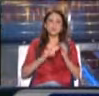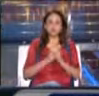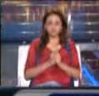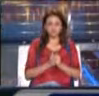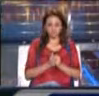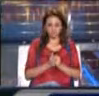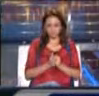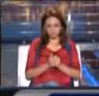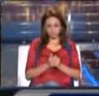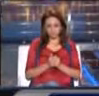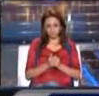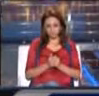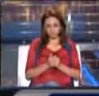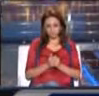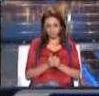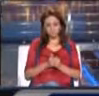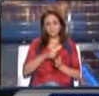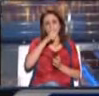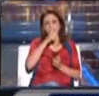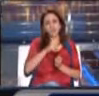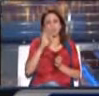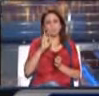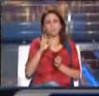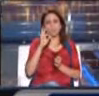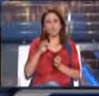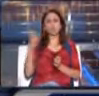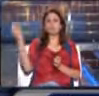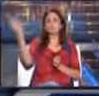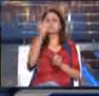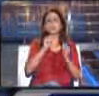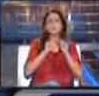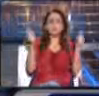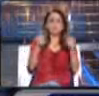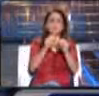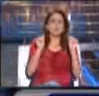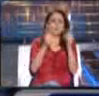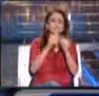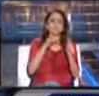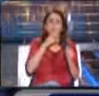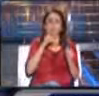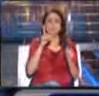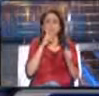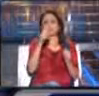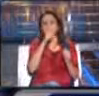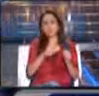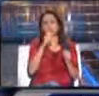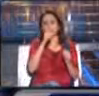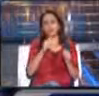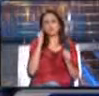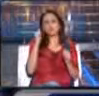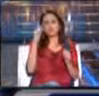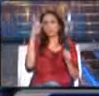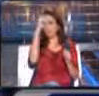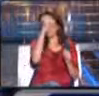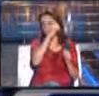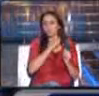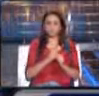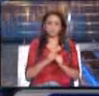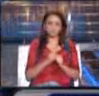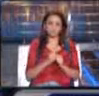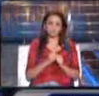بالظبط بالظبط، وحاله الحزن اللي انتابت اسر كثيره جدا واولاده واولاد، يعني عايز اقوله اللي انا عايز اقوله، لو